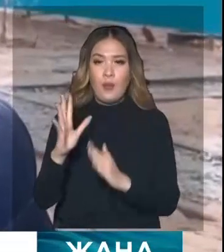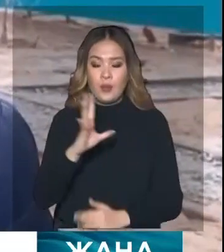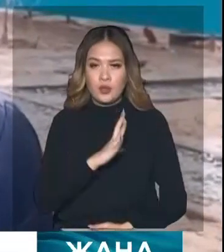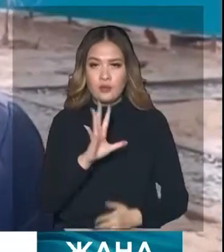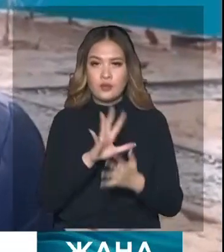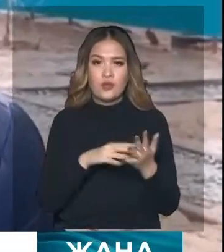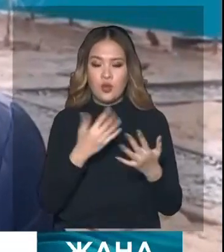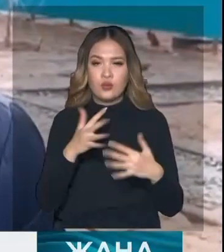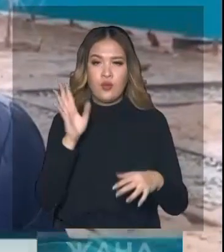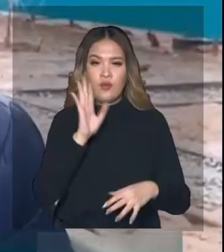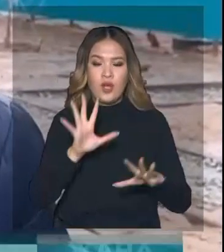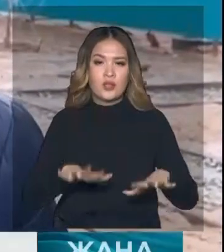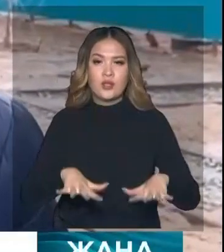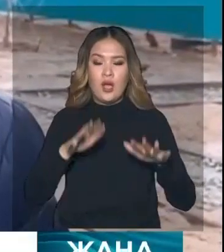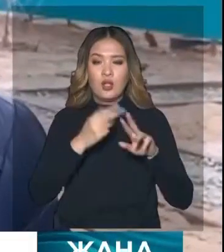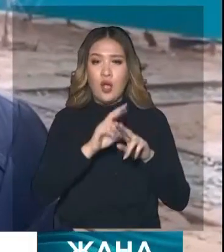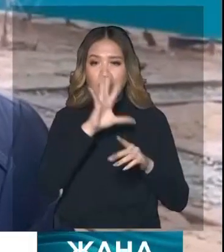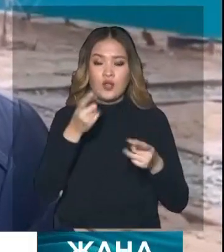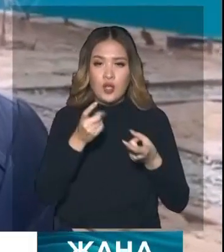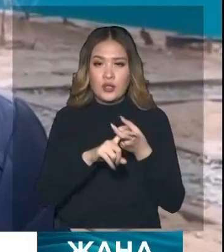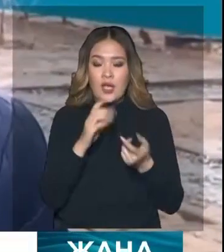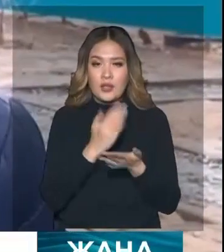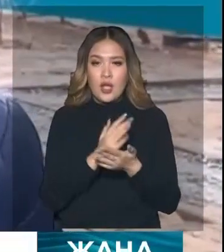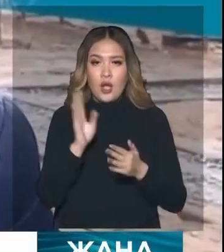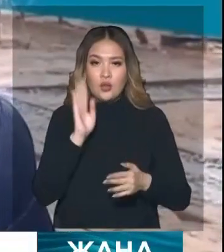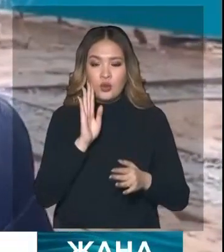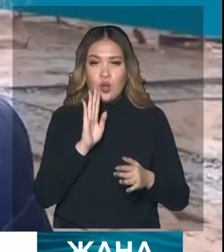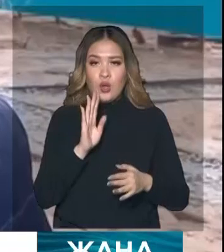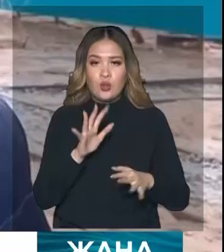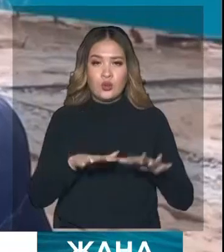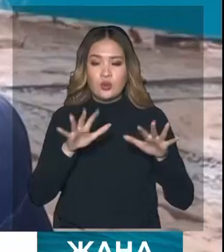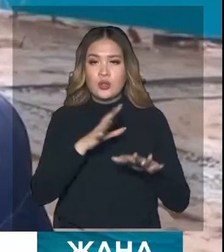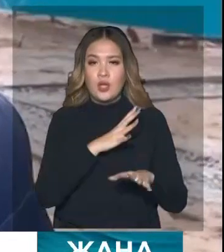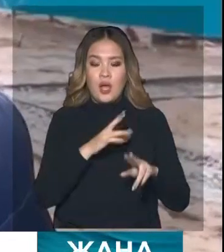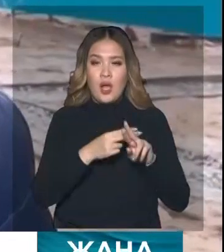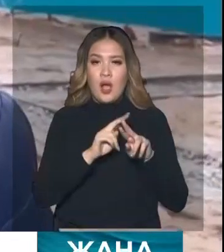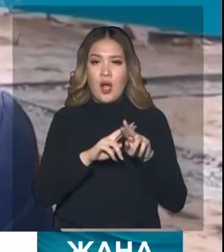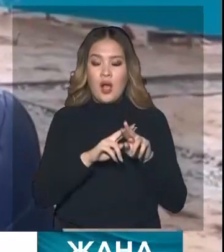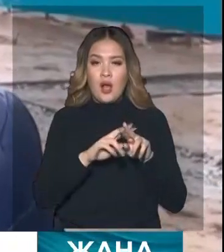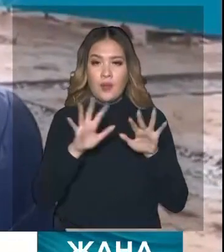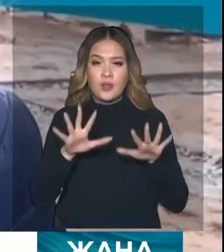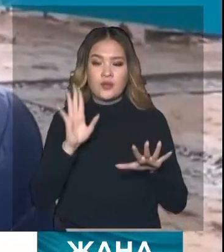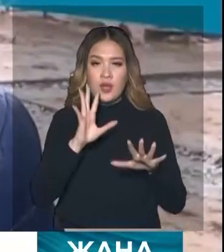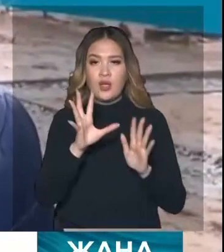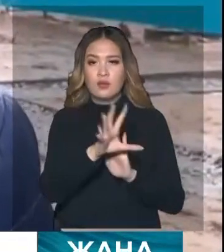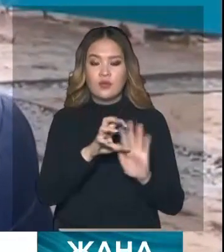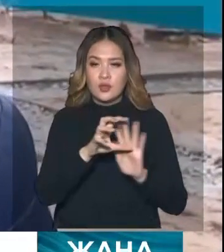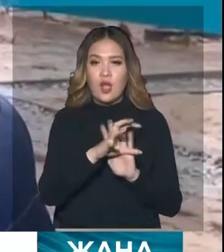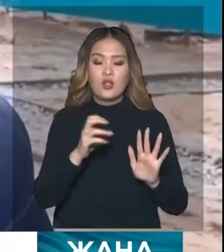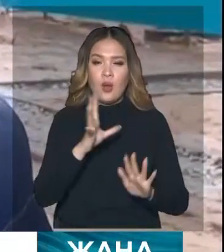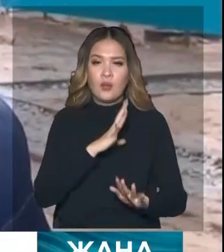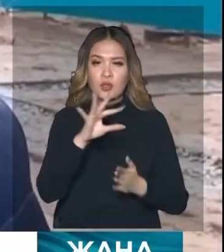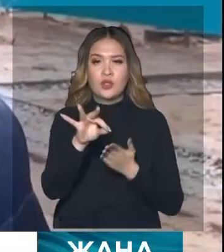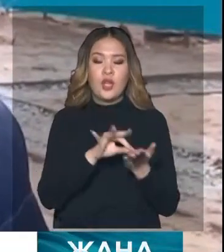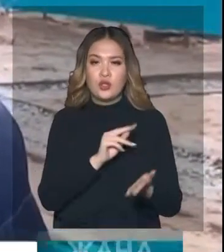отыр. Бұл үйлер барлық талапқа сай салынған, сондықтан үйлерді су басқан жоқ. 6 Бірлік су сорғыш техника мен 25 адам шұғыл әрекет етті.